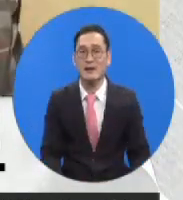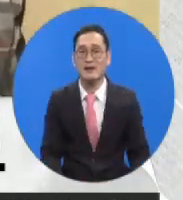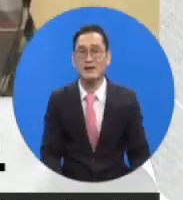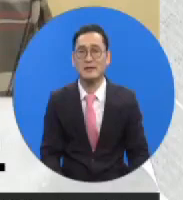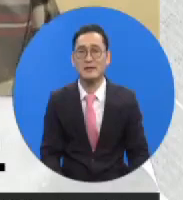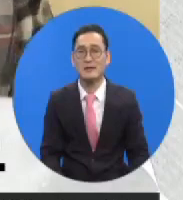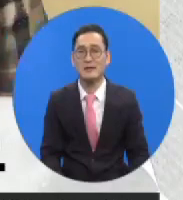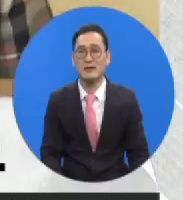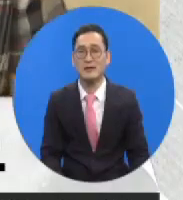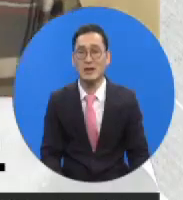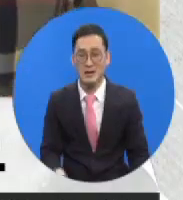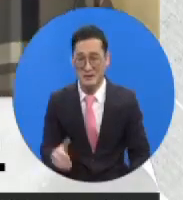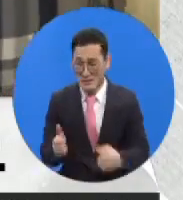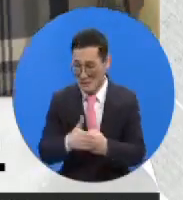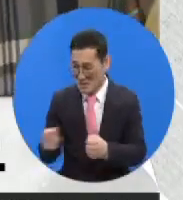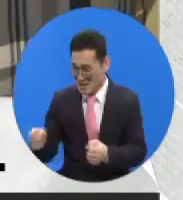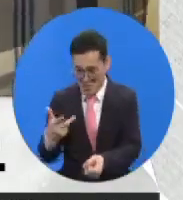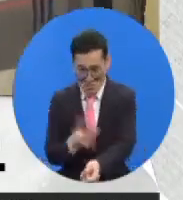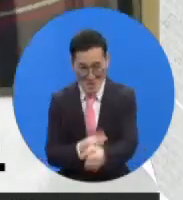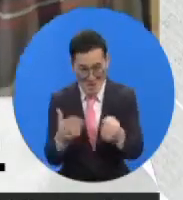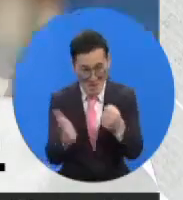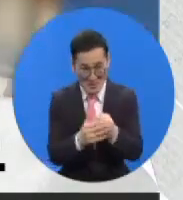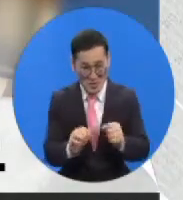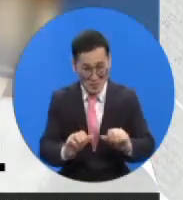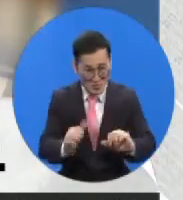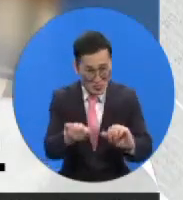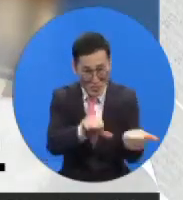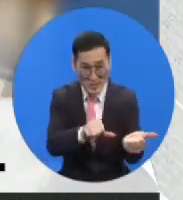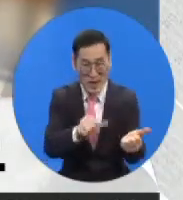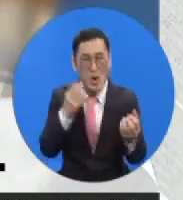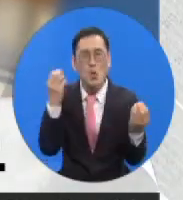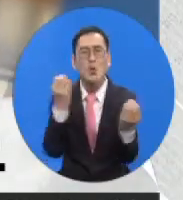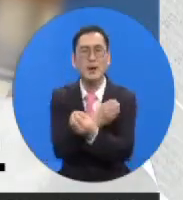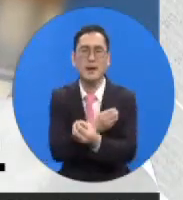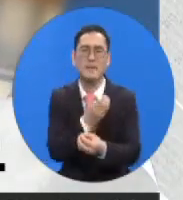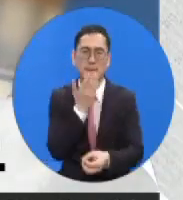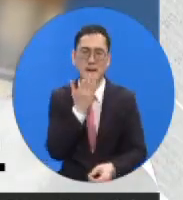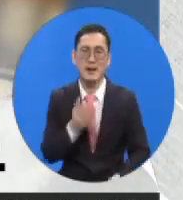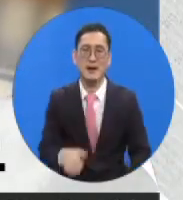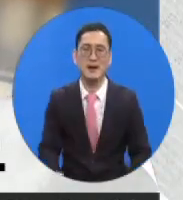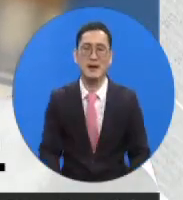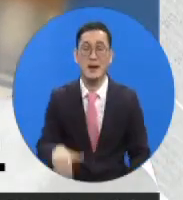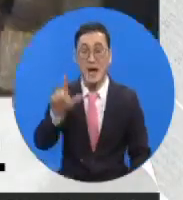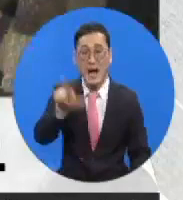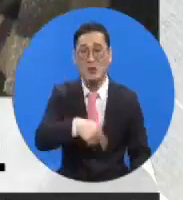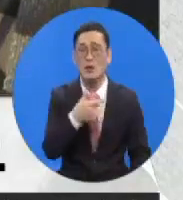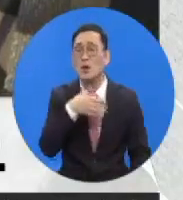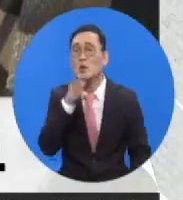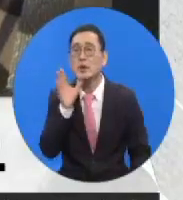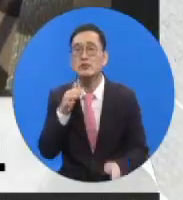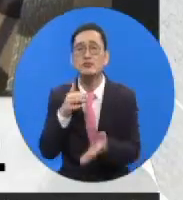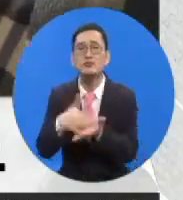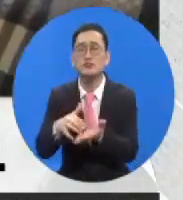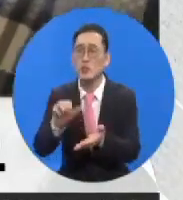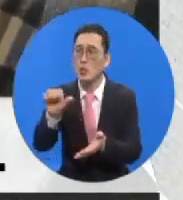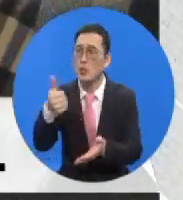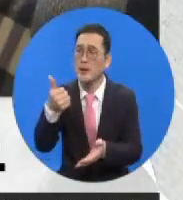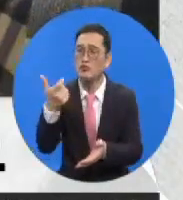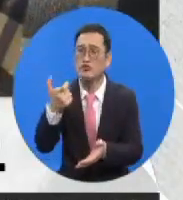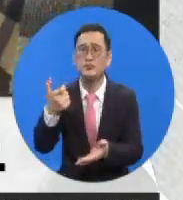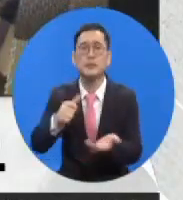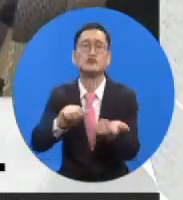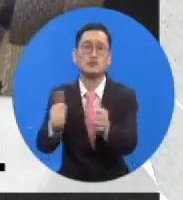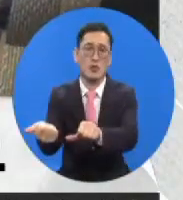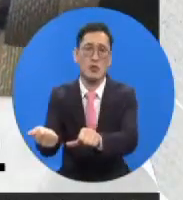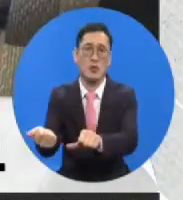뭐 그 가능성도 완전히 배제할 수는 없습니다만 제가 보기에는 그게 착시현상이라고 하면 그러면 산술적으로 봤을 때는 한